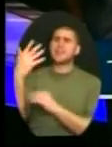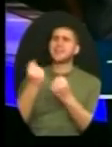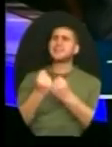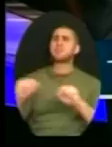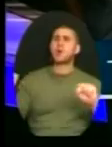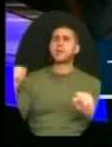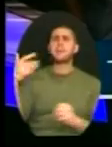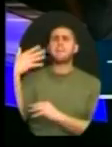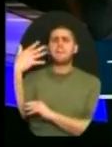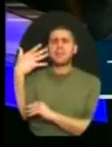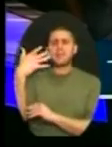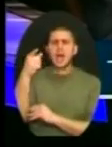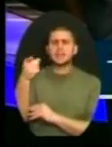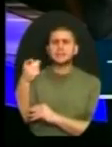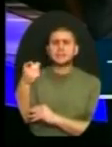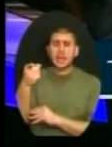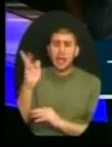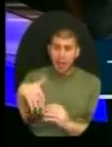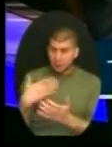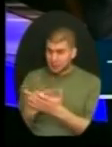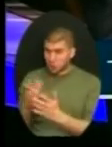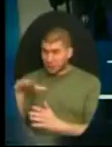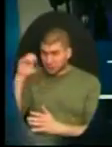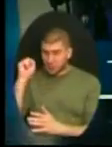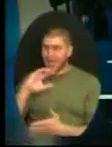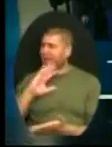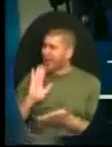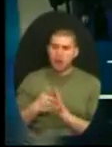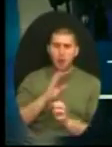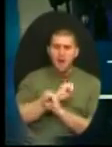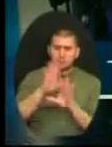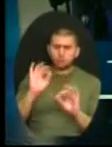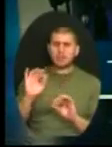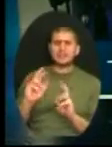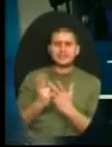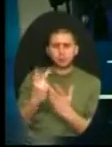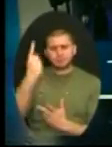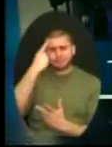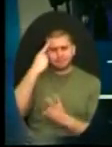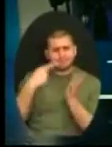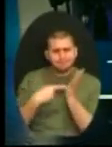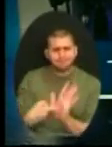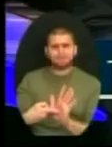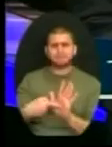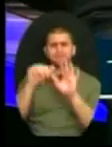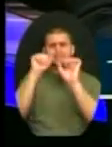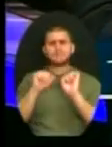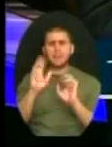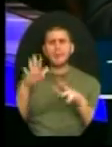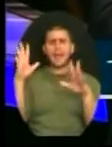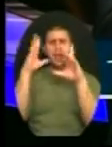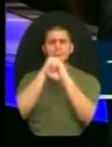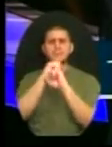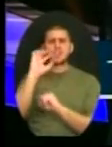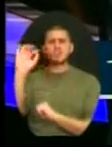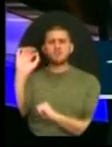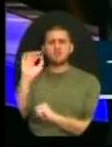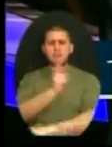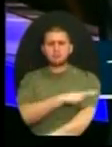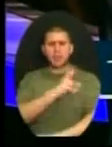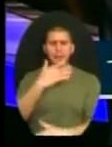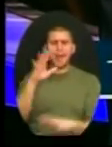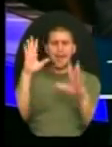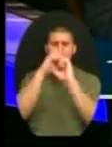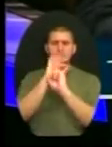דמוקרטית, במדינה ש... גם המלצות וגם הסכמות? הכל מהכל, כדי שהציבור ידע מה העמדה של המשטרה, מה העמדה הסופית של